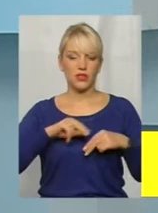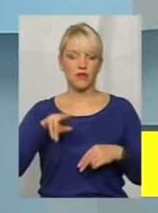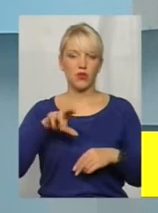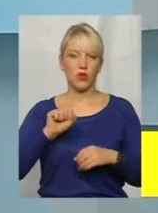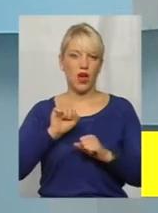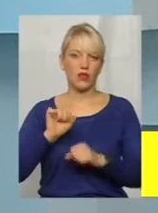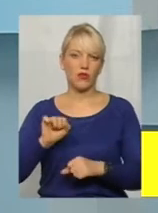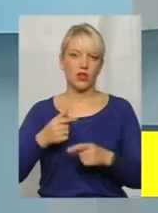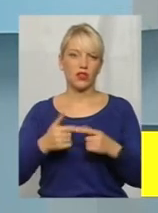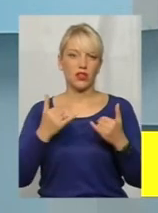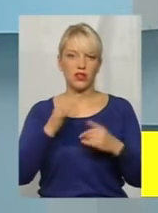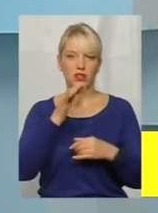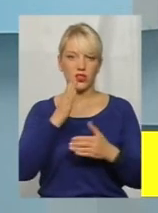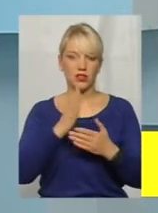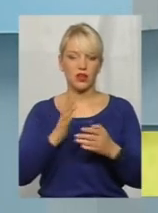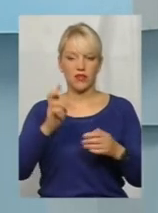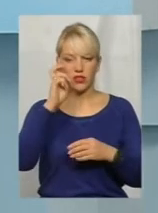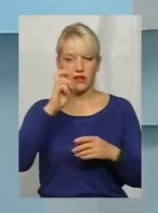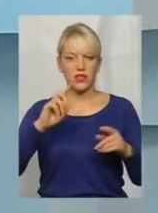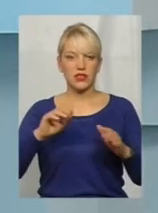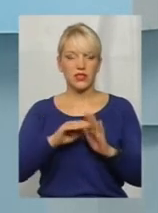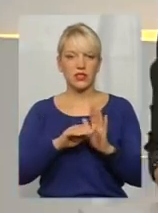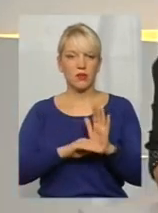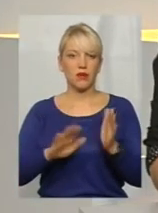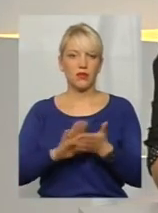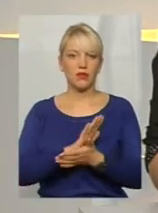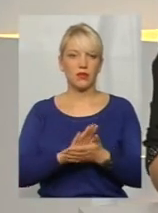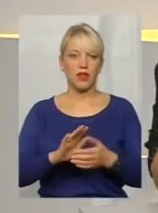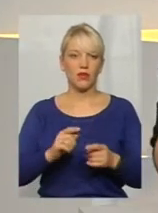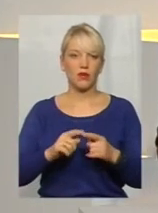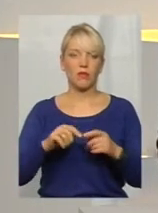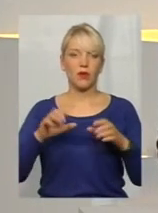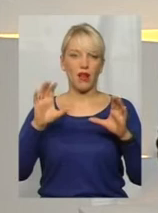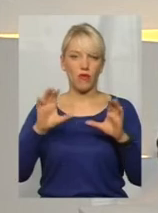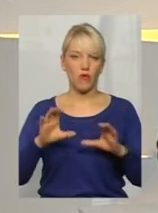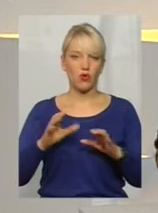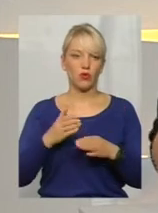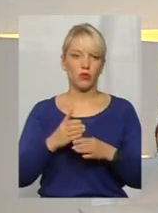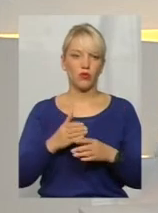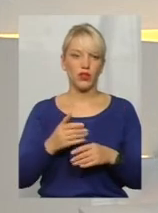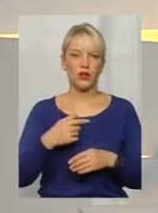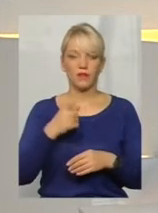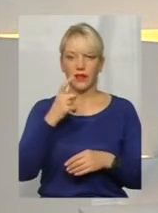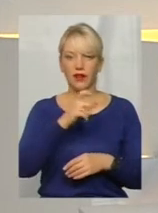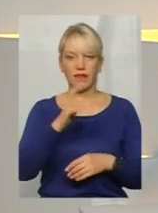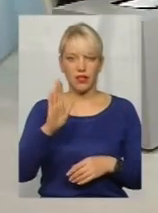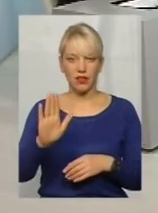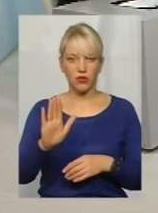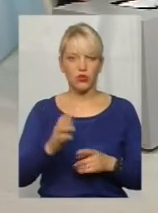даний час у нас в державі є створена система безоплатної правової допомоги. Пані Наталя, але на хвилиночку. Зараз